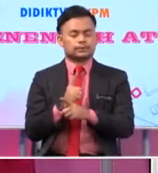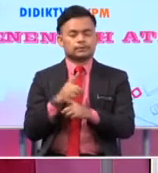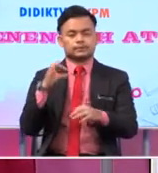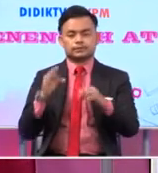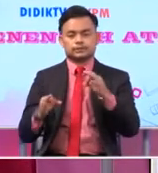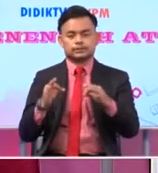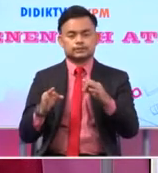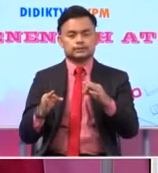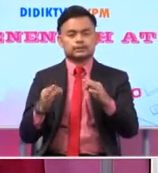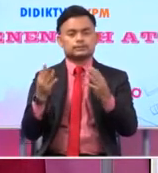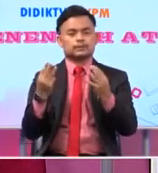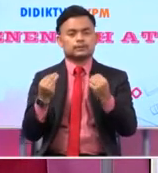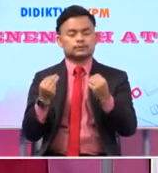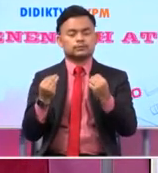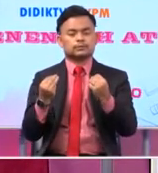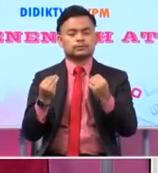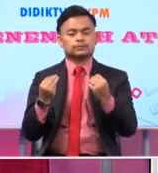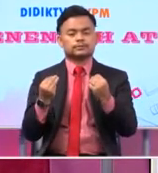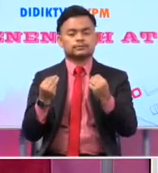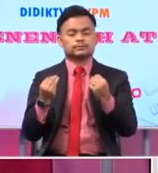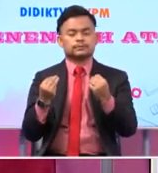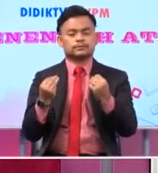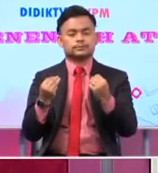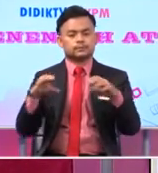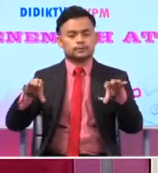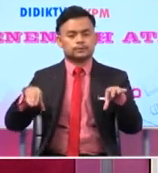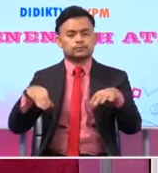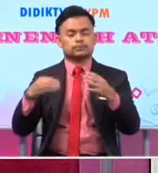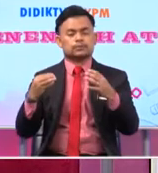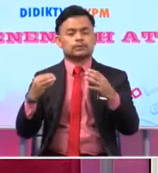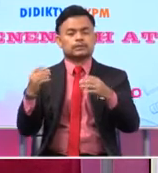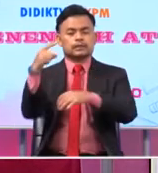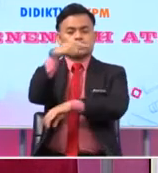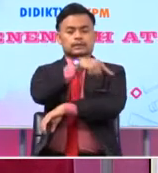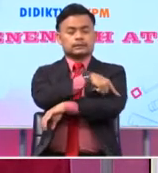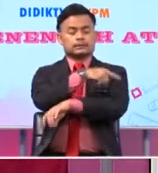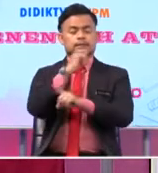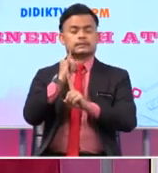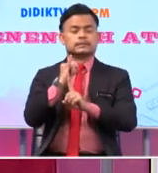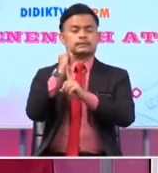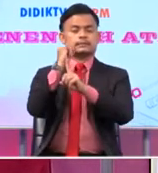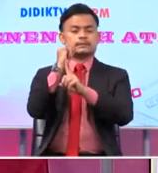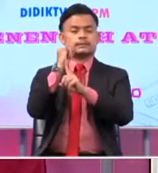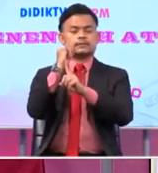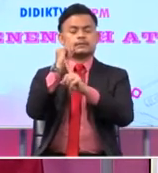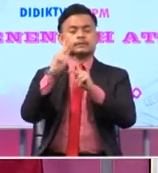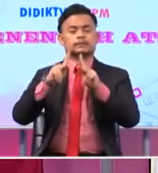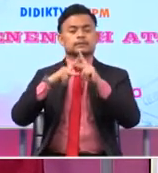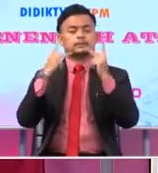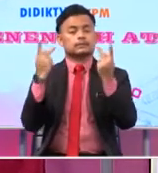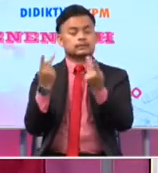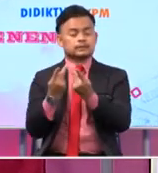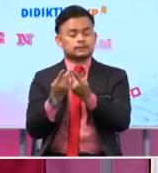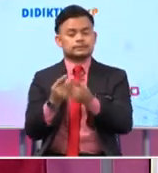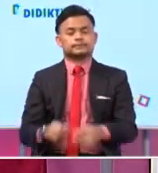satu Kenapa kita perlu menyambut hari istimewa ke selain itu kita boleh lagi nih